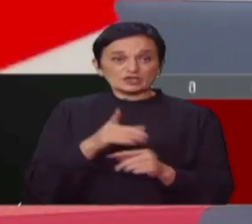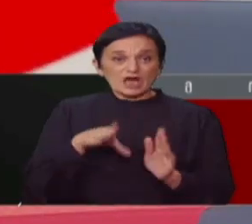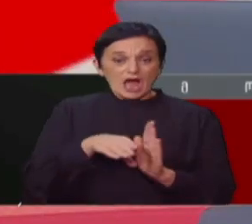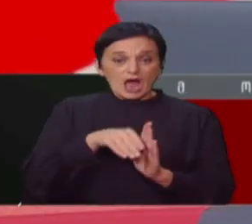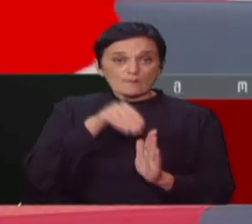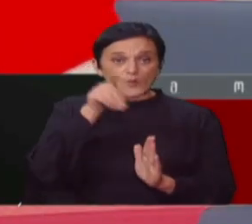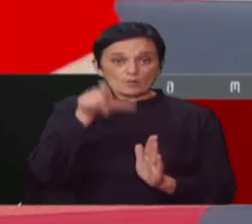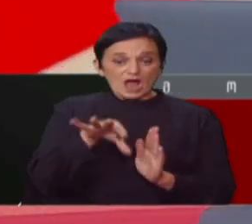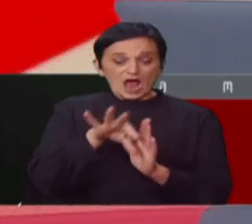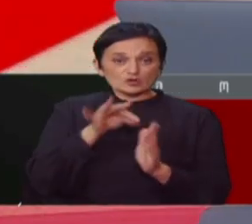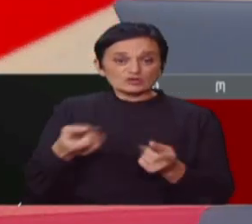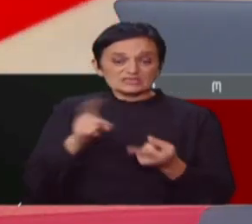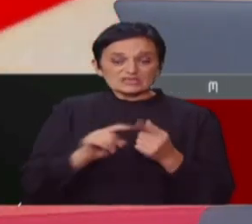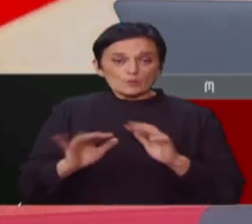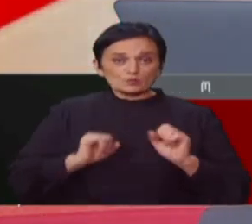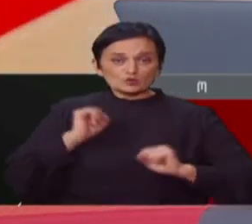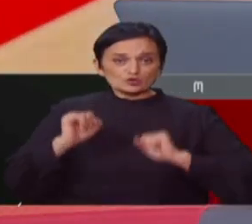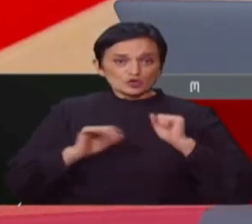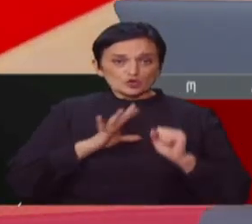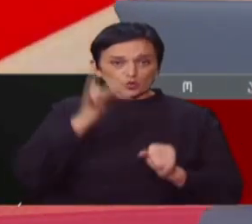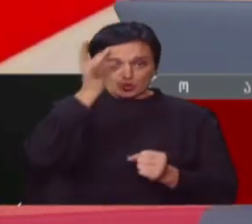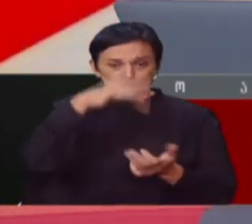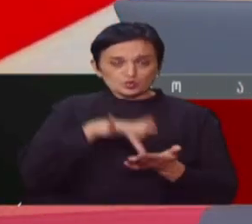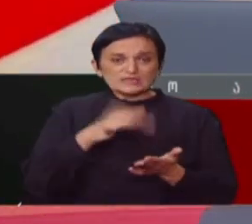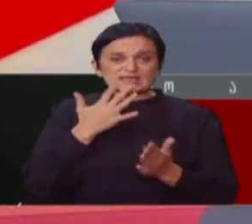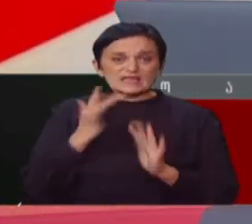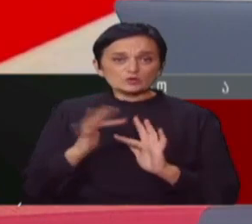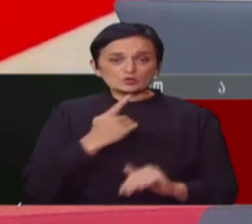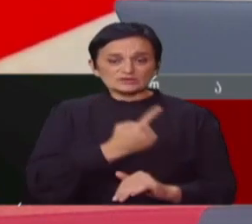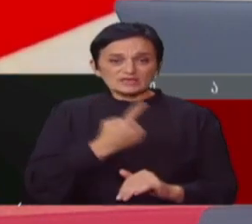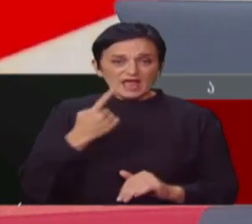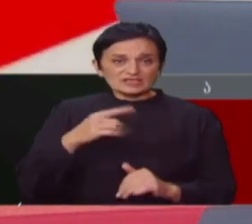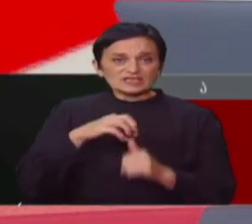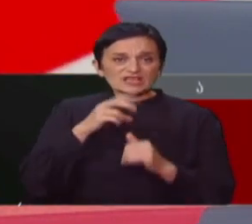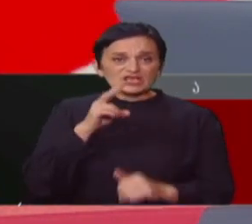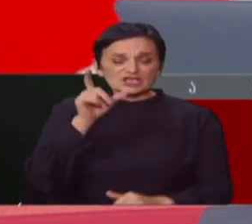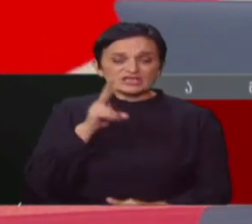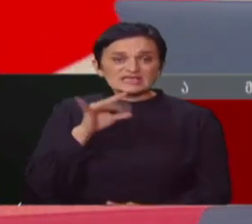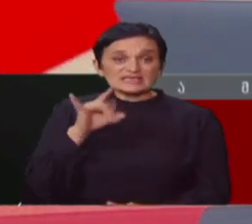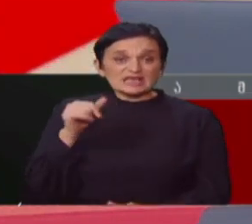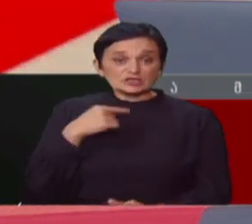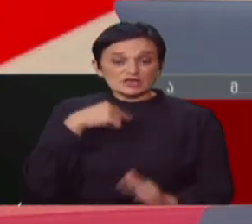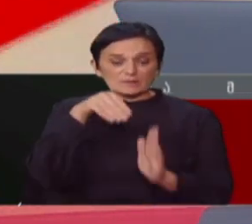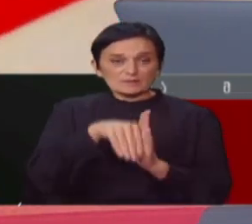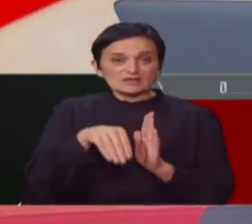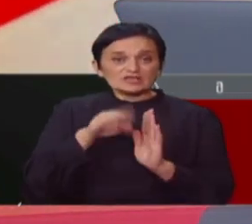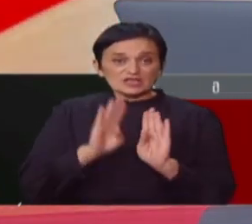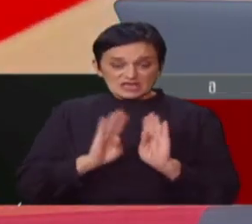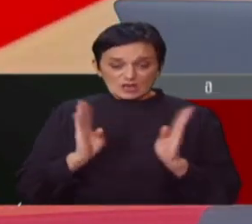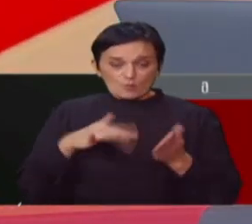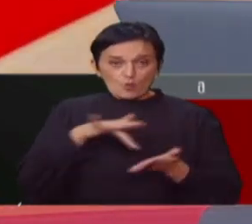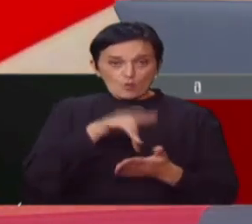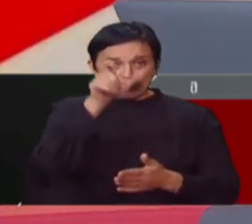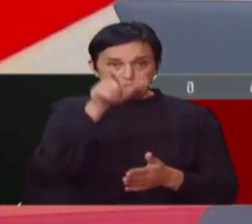Amor Chablis arceva ze zemokmedebis mstilobas khonda adgili Rustavshi natsionalur mozdrabis ert-erti lideri David Kerkidadze khmis mitsamis dro saarcheno kabinashi imqop